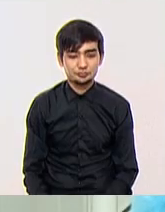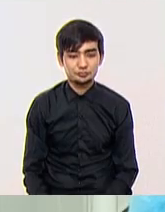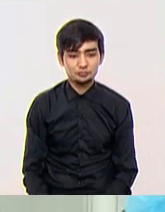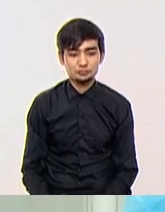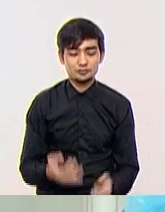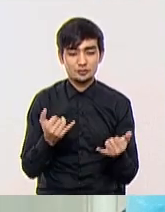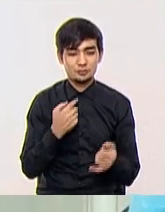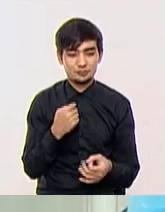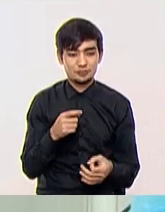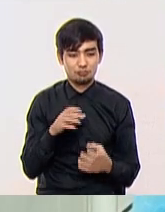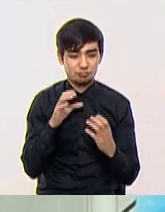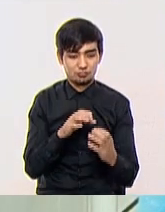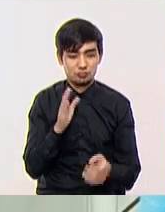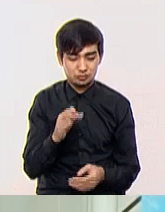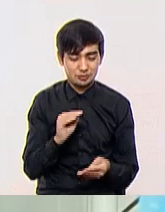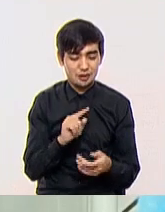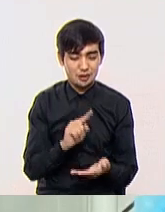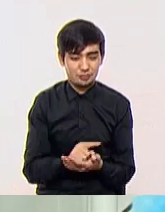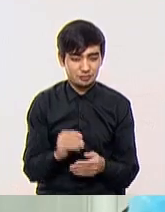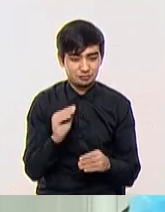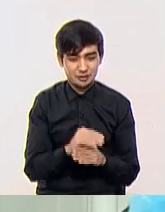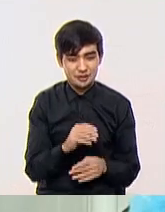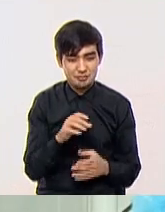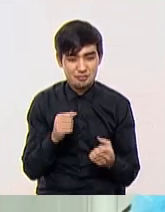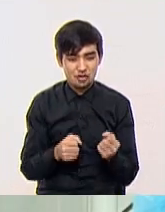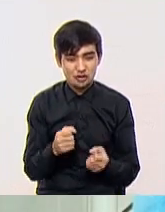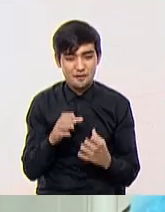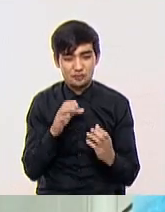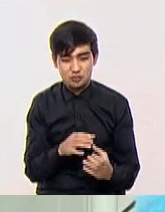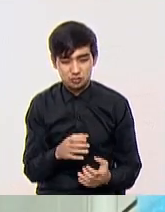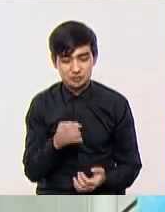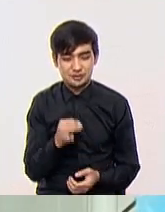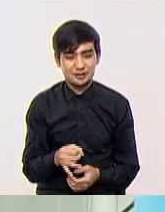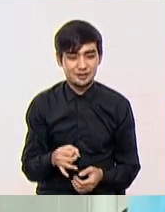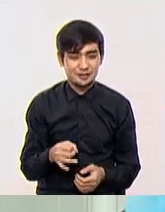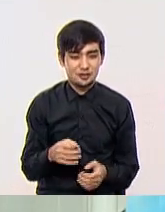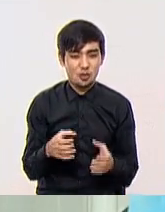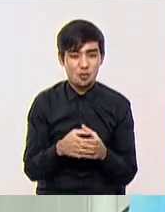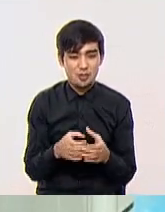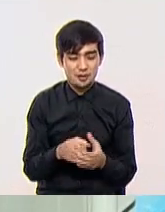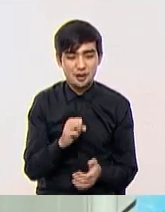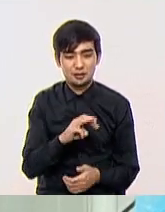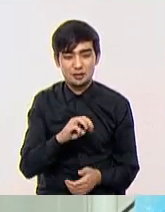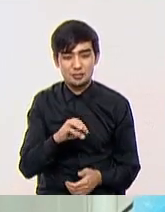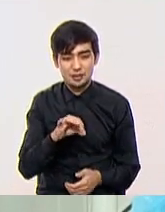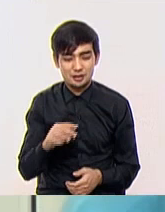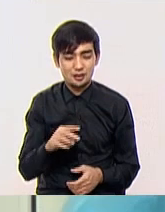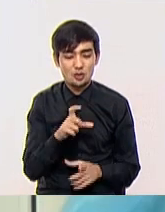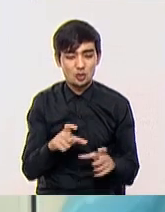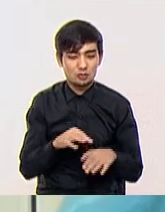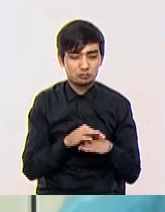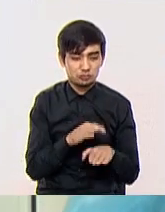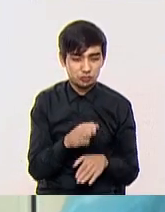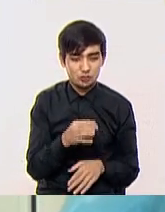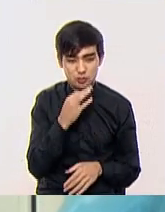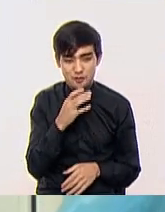Сейчас мы туда поставили машину, автобус. За счет компании «Атамекен» она будет возить людей. В любой